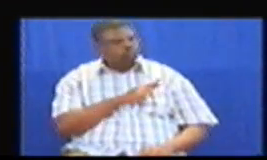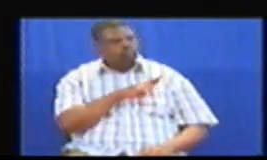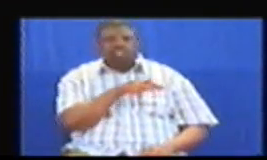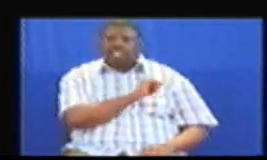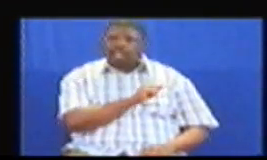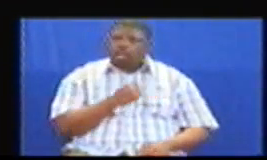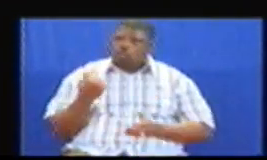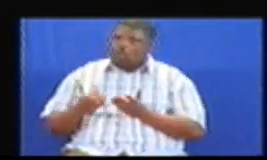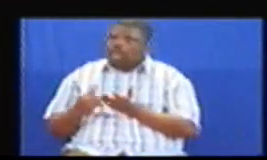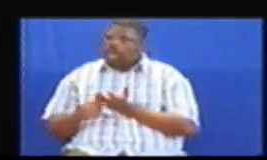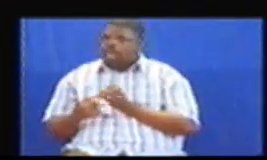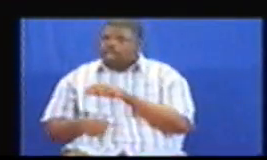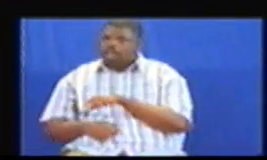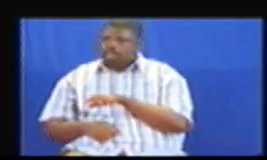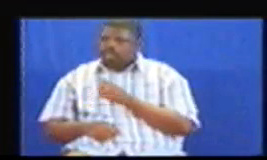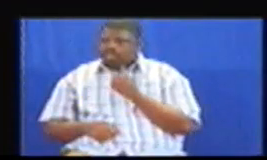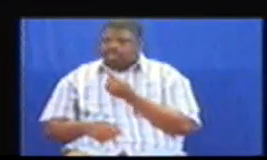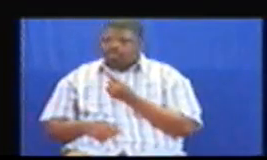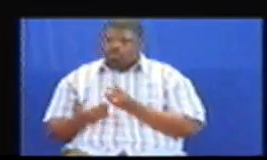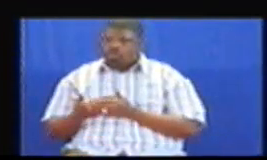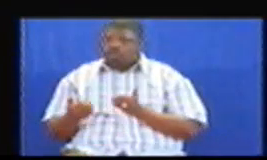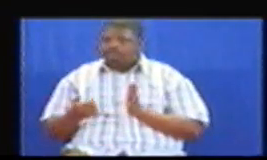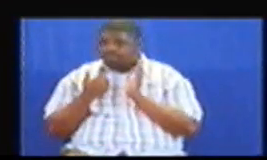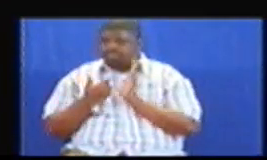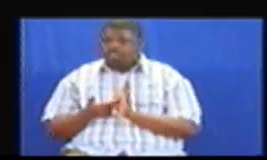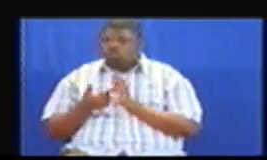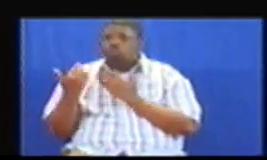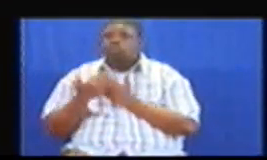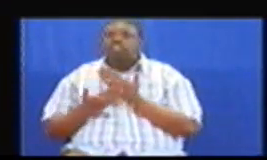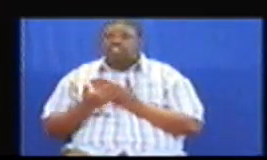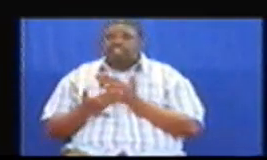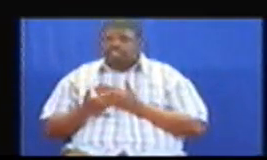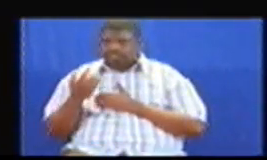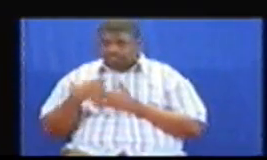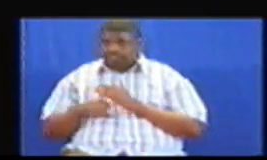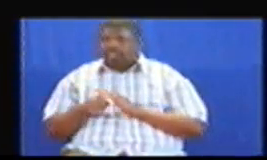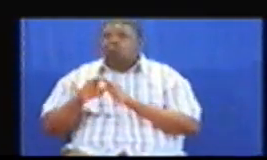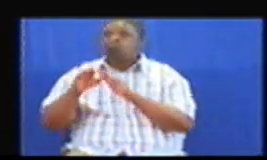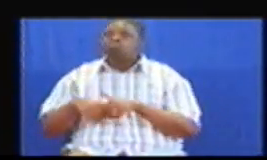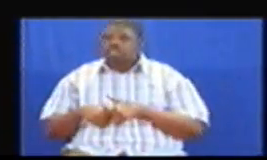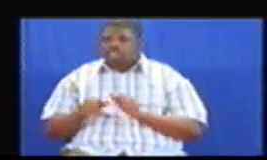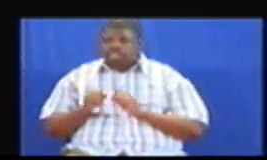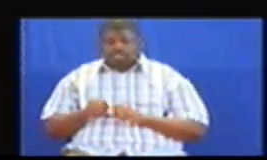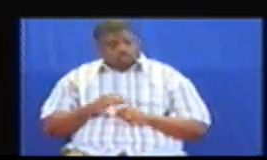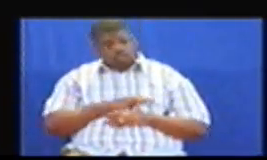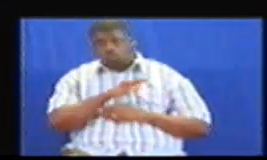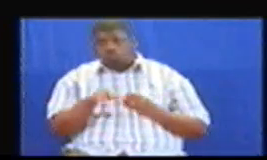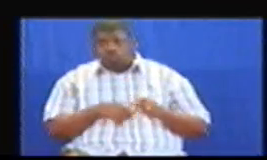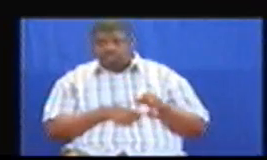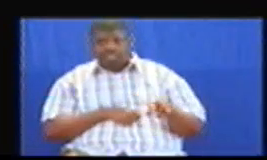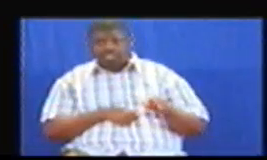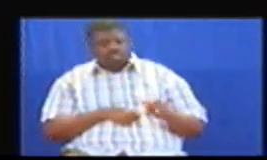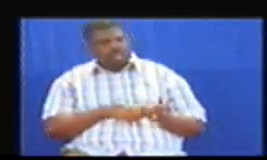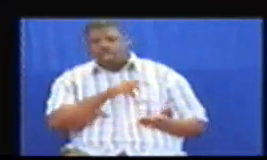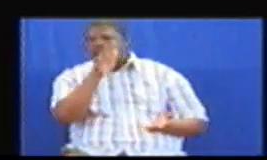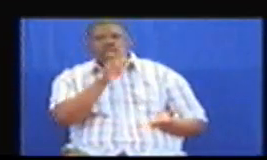Uganda. Na nataja Uganda kwa sababu imetolewa mfano kwa ni inchi humu ndani ya bunge hili. Lakini zote hizi hazija